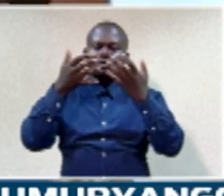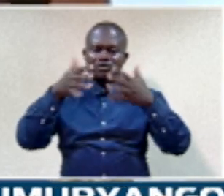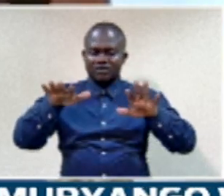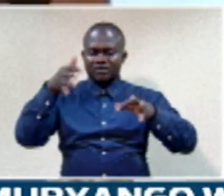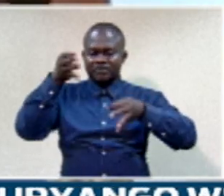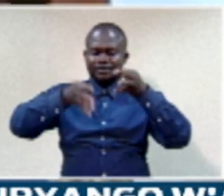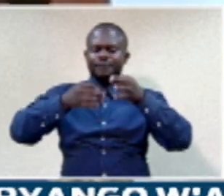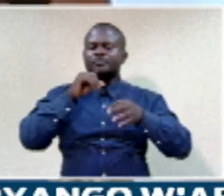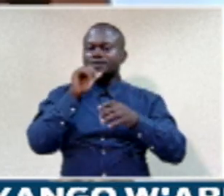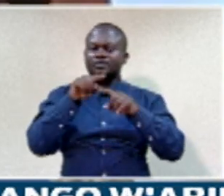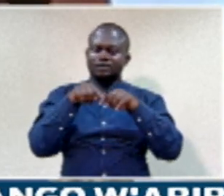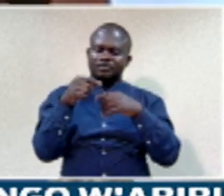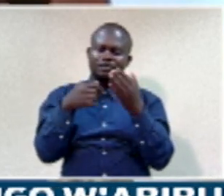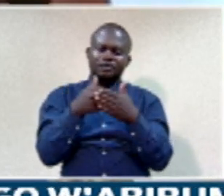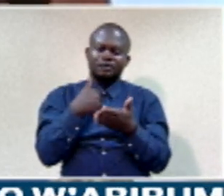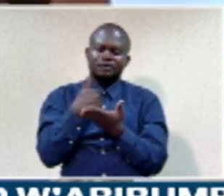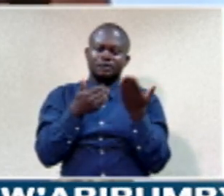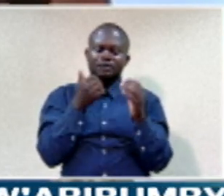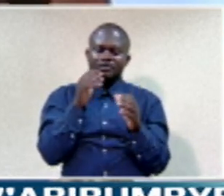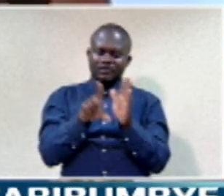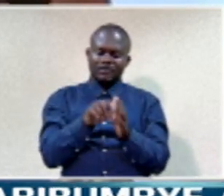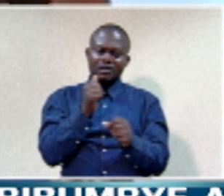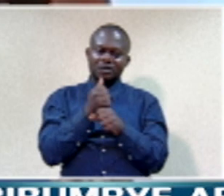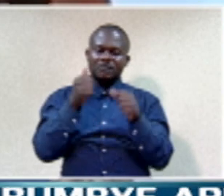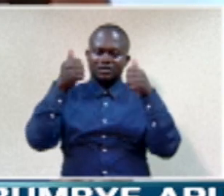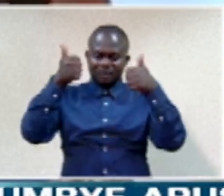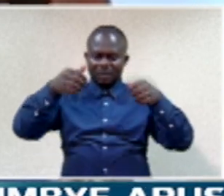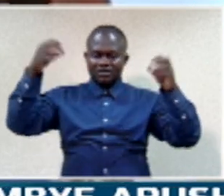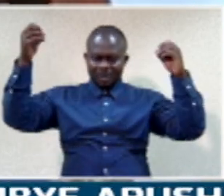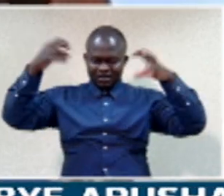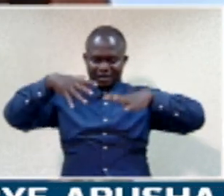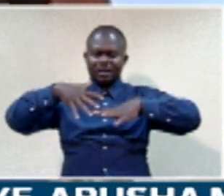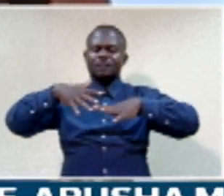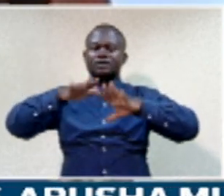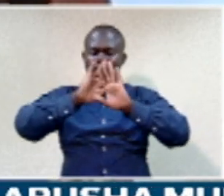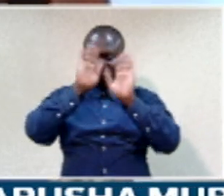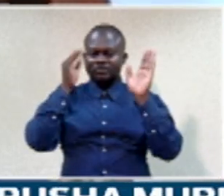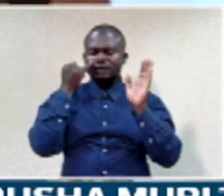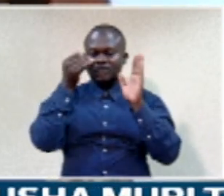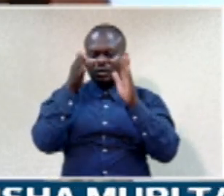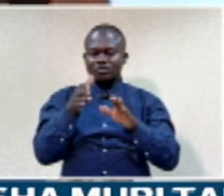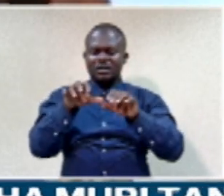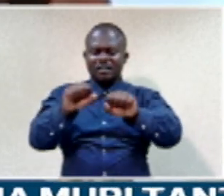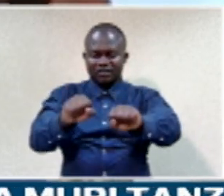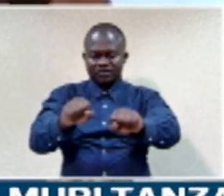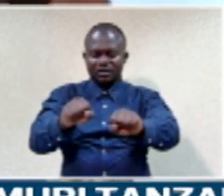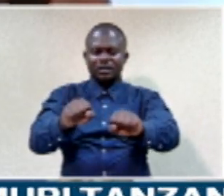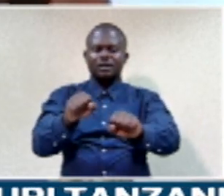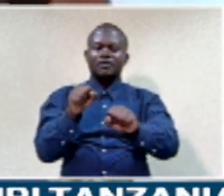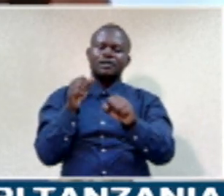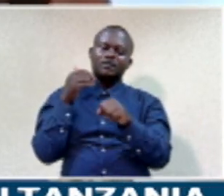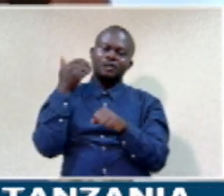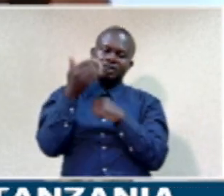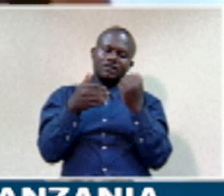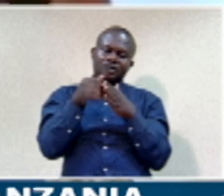shingiro bifite, yuko amategeko akoze neza kandi ko ari clear asobanutse. Iyo umuntu afashwe